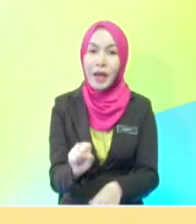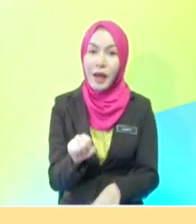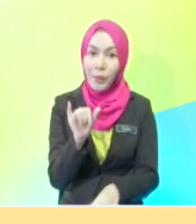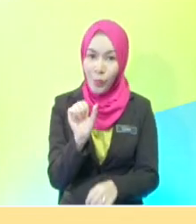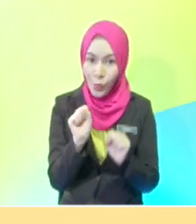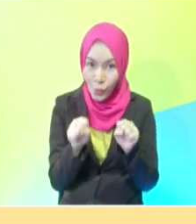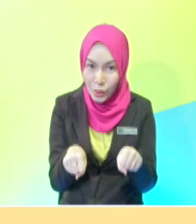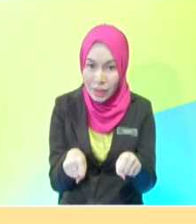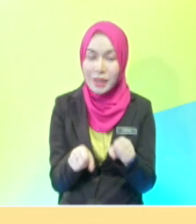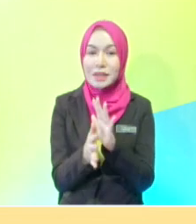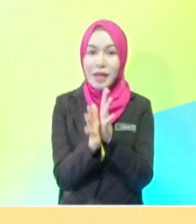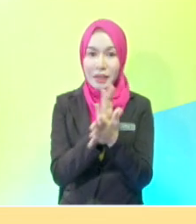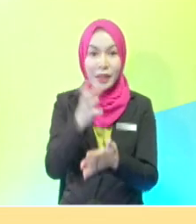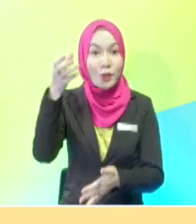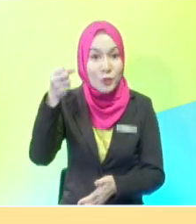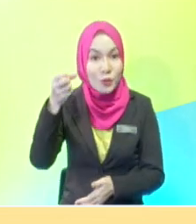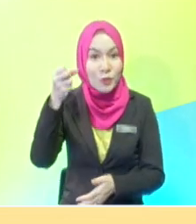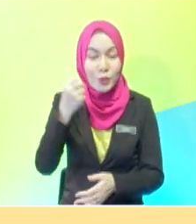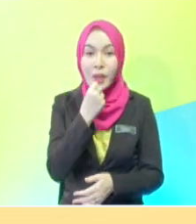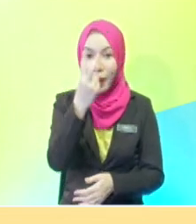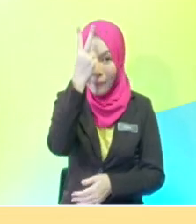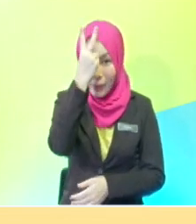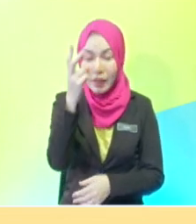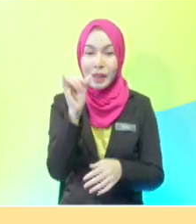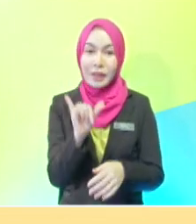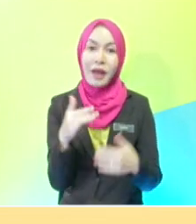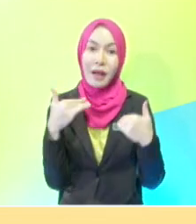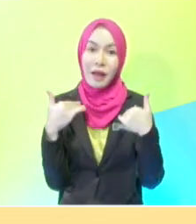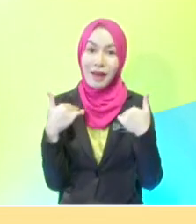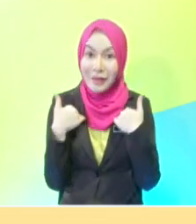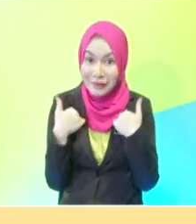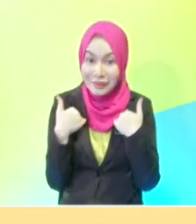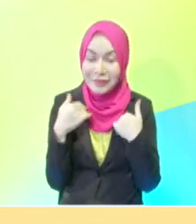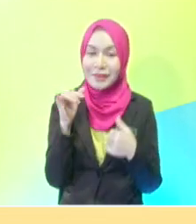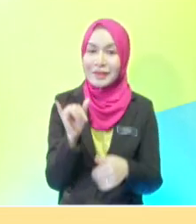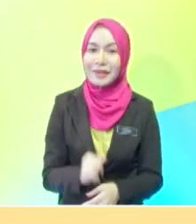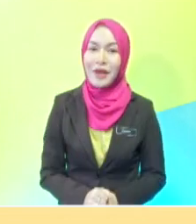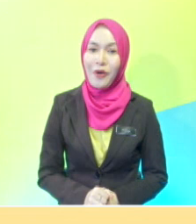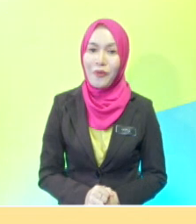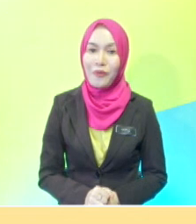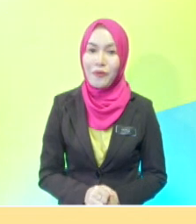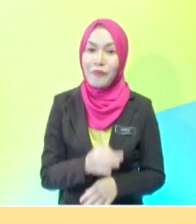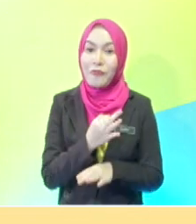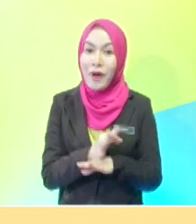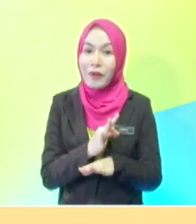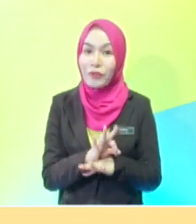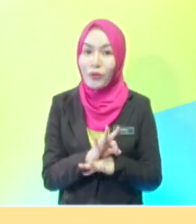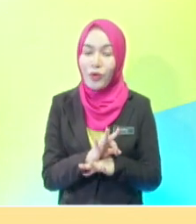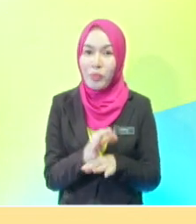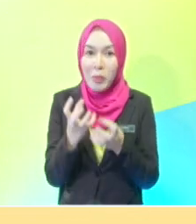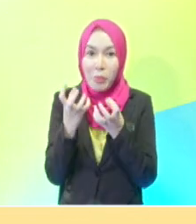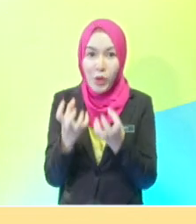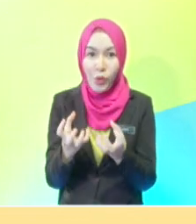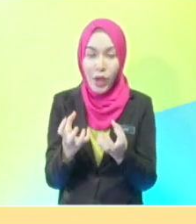gen manusia yang mengandung gen yang boleh yang ada faktur pembekuan darah Oke